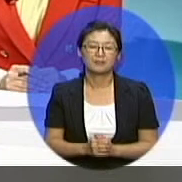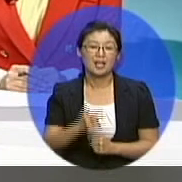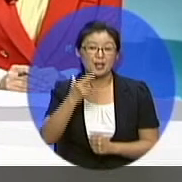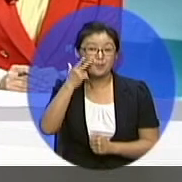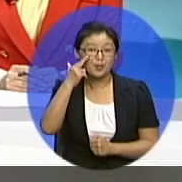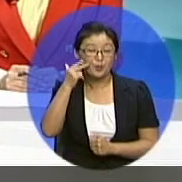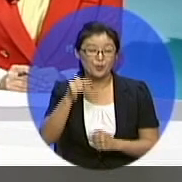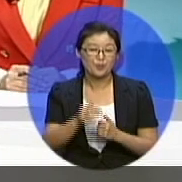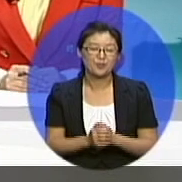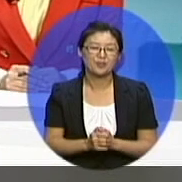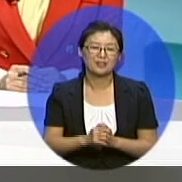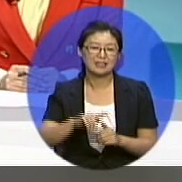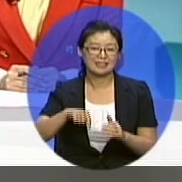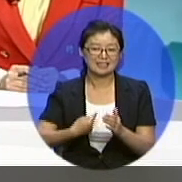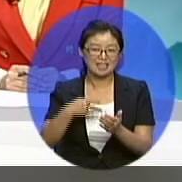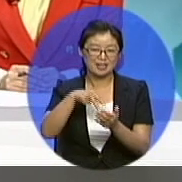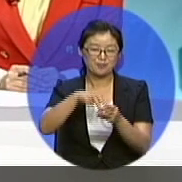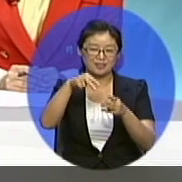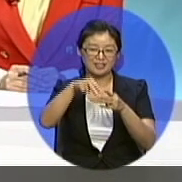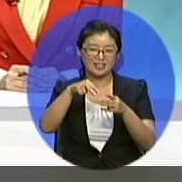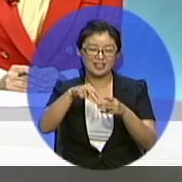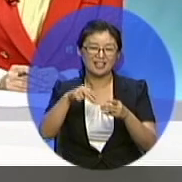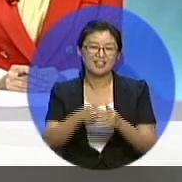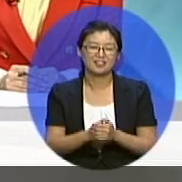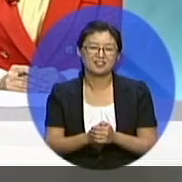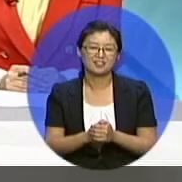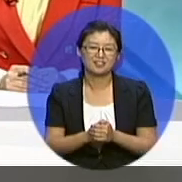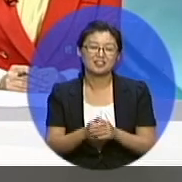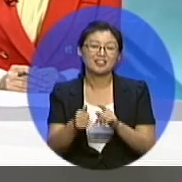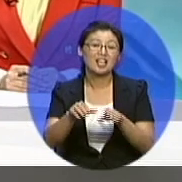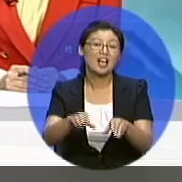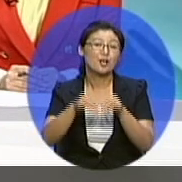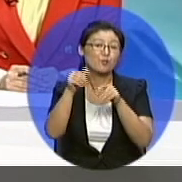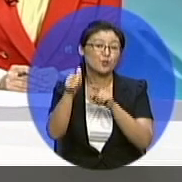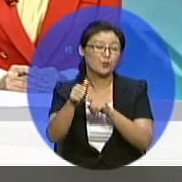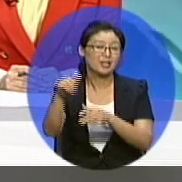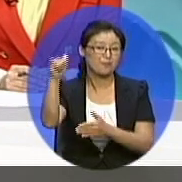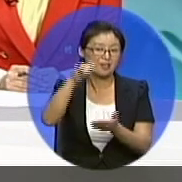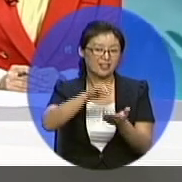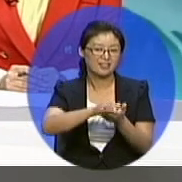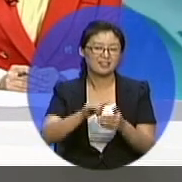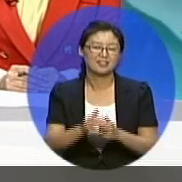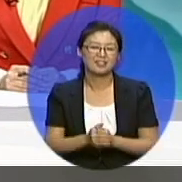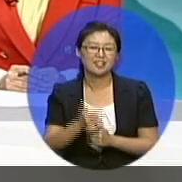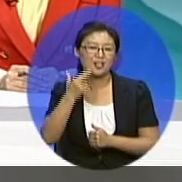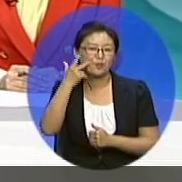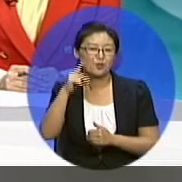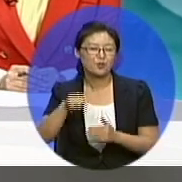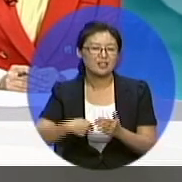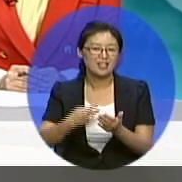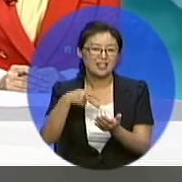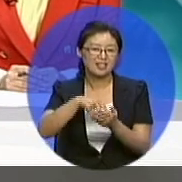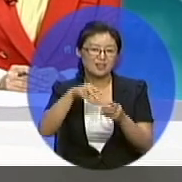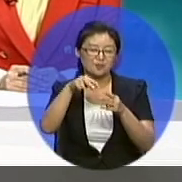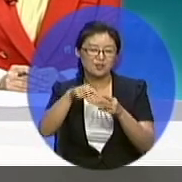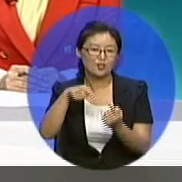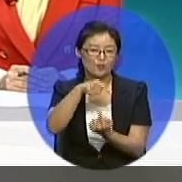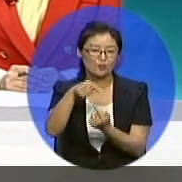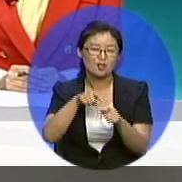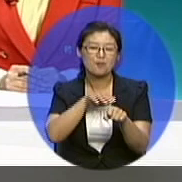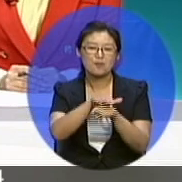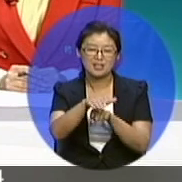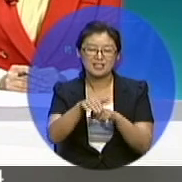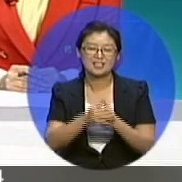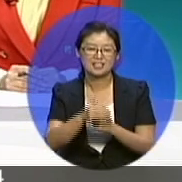미국 RICV 자립생활센터 로버트 제이 핸드 사무총장이 방한했습니다. 미국의 자립생활센터에 대한 운영